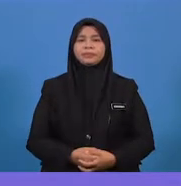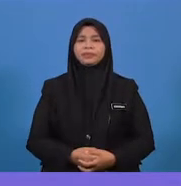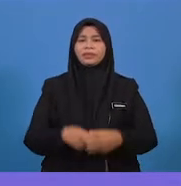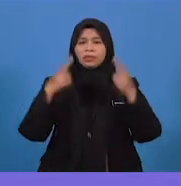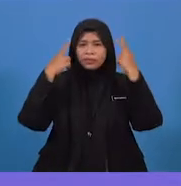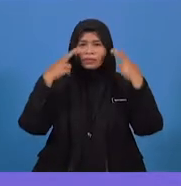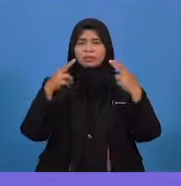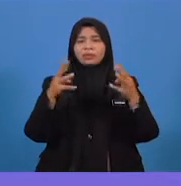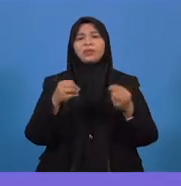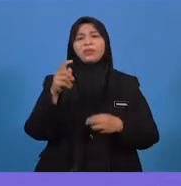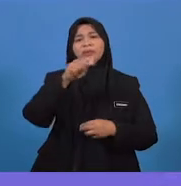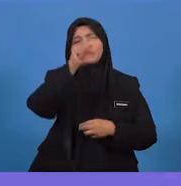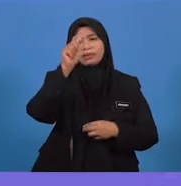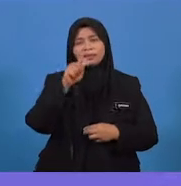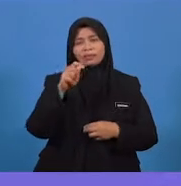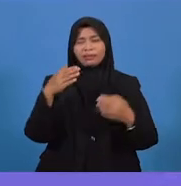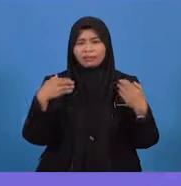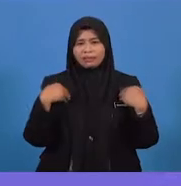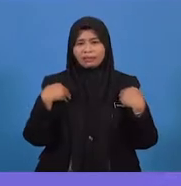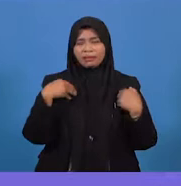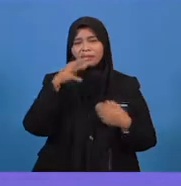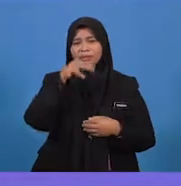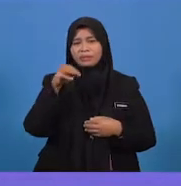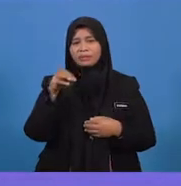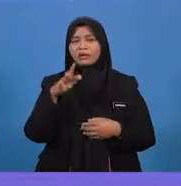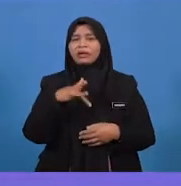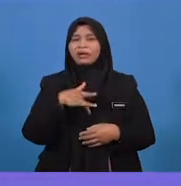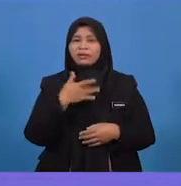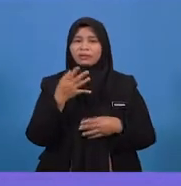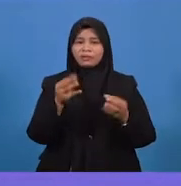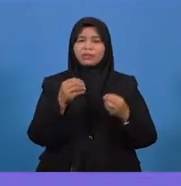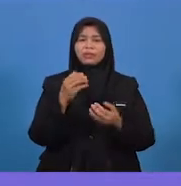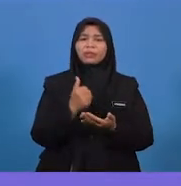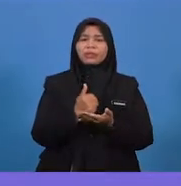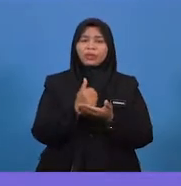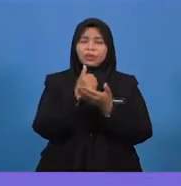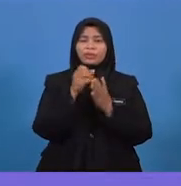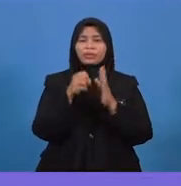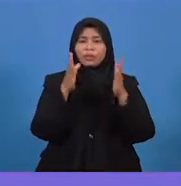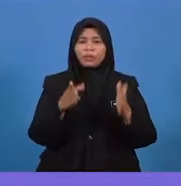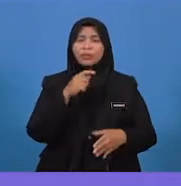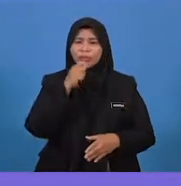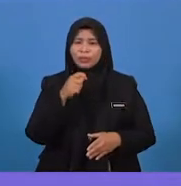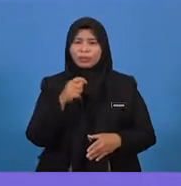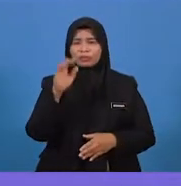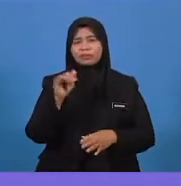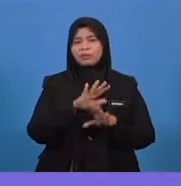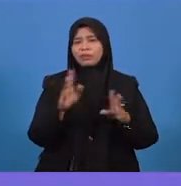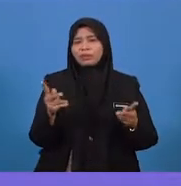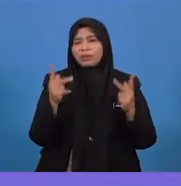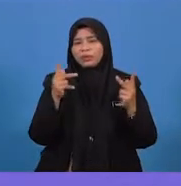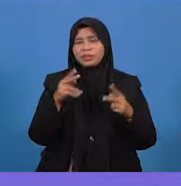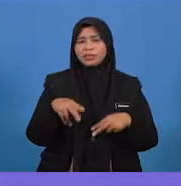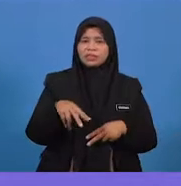tanya sedikit, pernah tak murid-murid rasa nak menolong seorang tua yang sudah tidak kuat berjalan